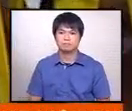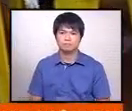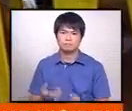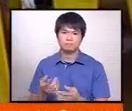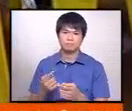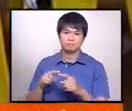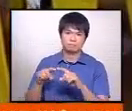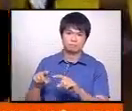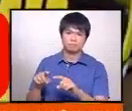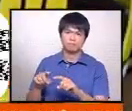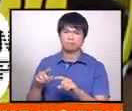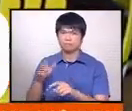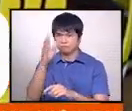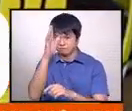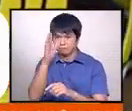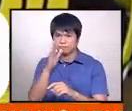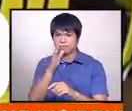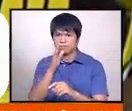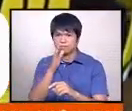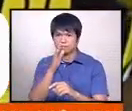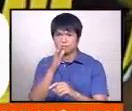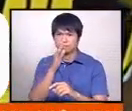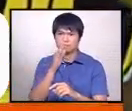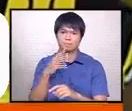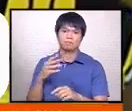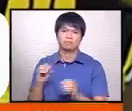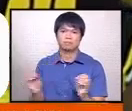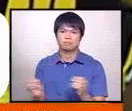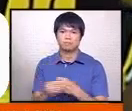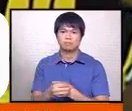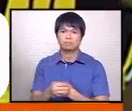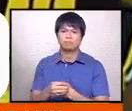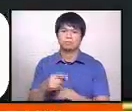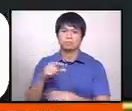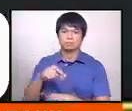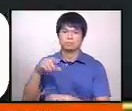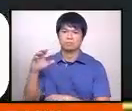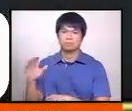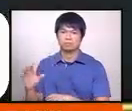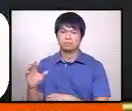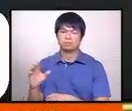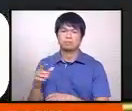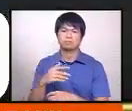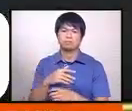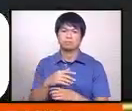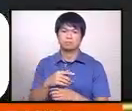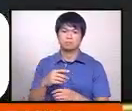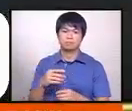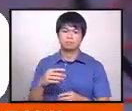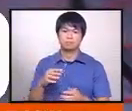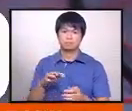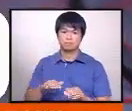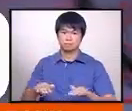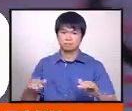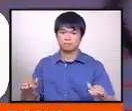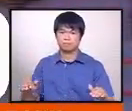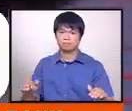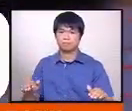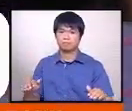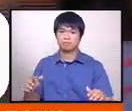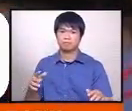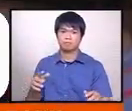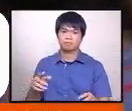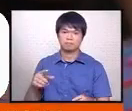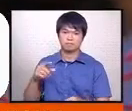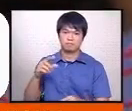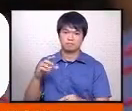Napasugod ang ilang mga magulang sa opisina ng Barangay Piñahan sa Quezon City. Ang mga anak naman kasi nila ang nahuli ng mga taga City